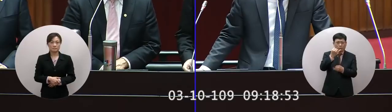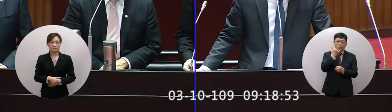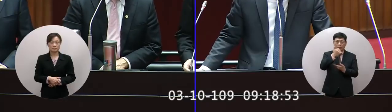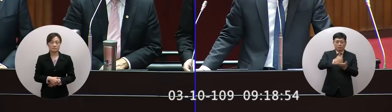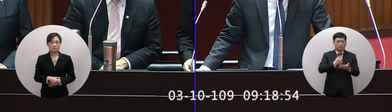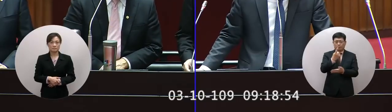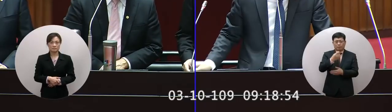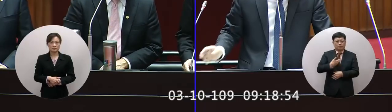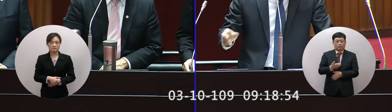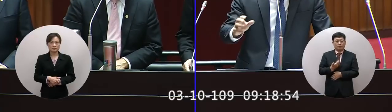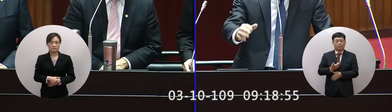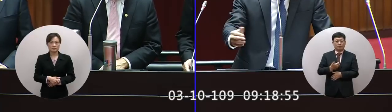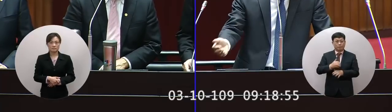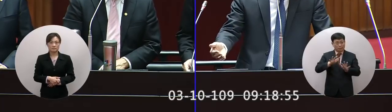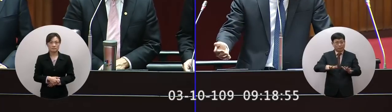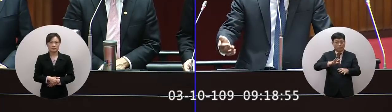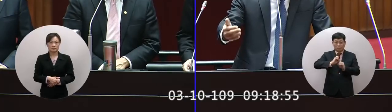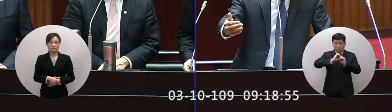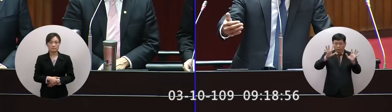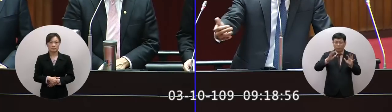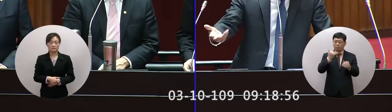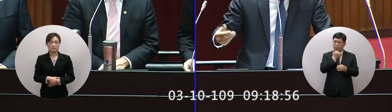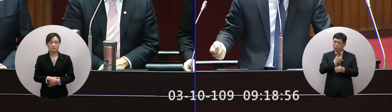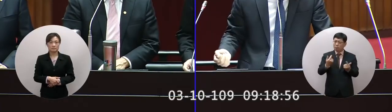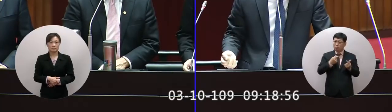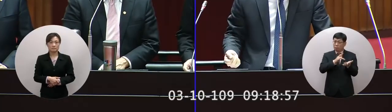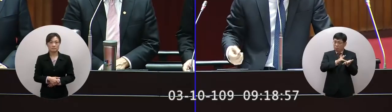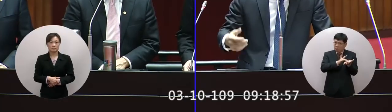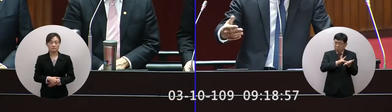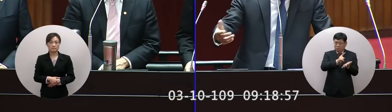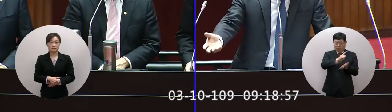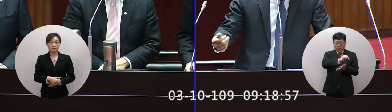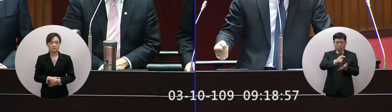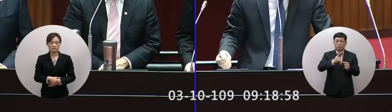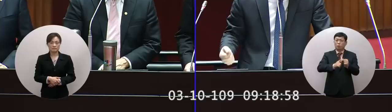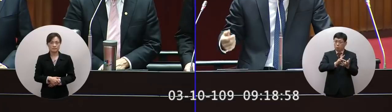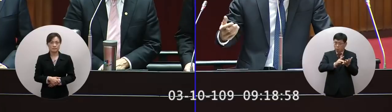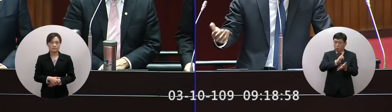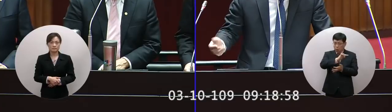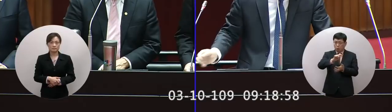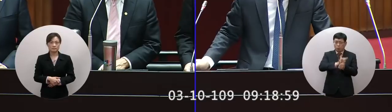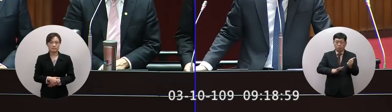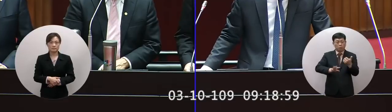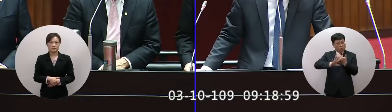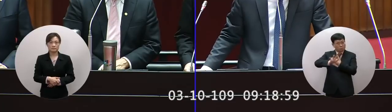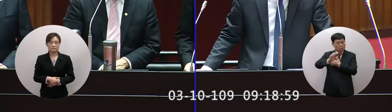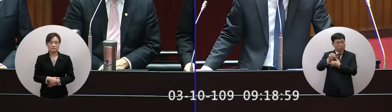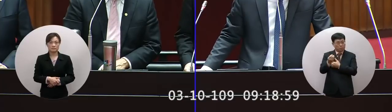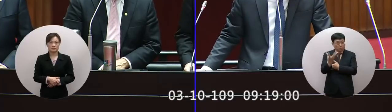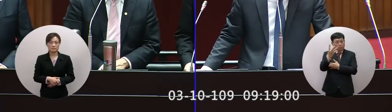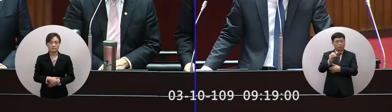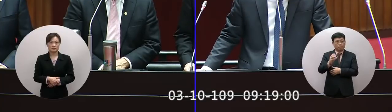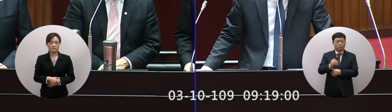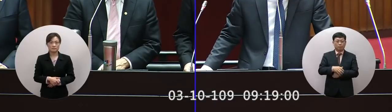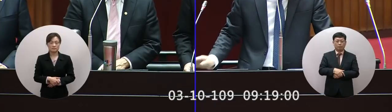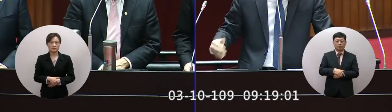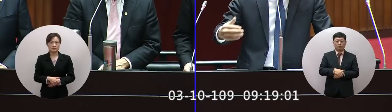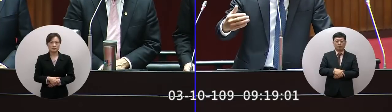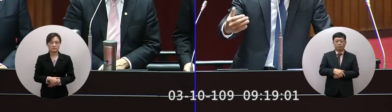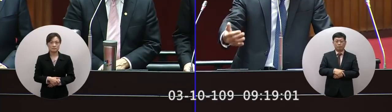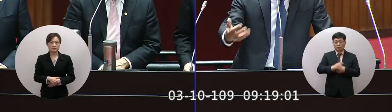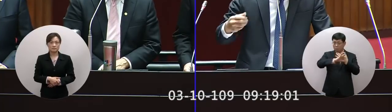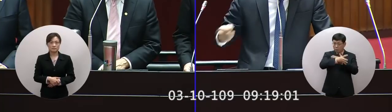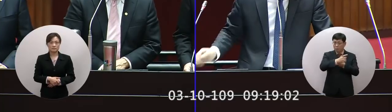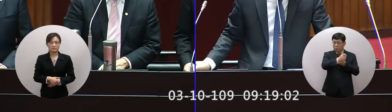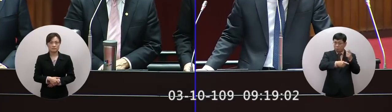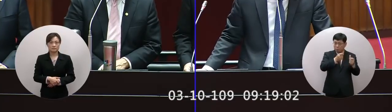来，今天爆出来可能是说一些药受到影响，中药材这些等等，有没有其他更多的，国